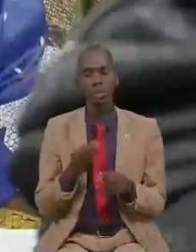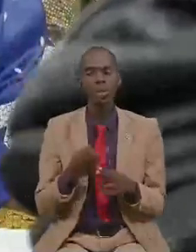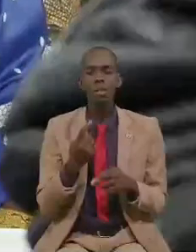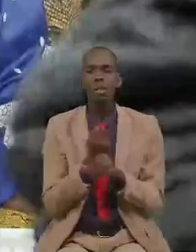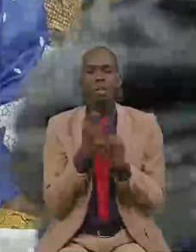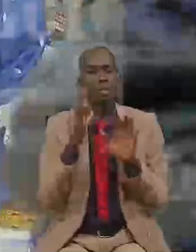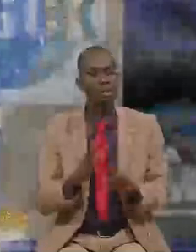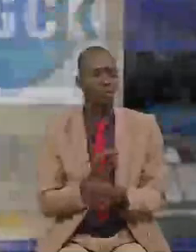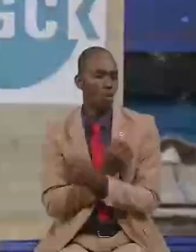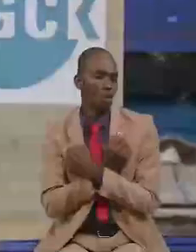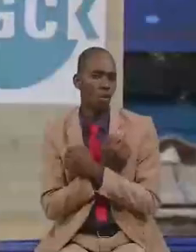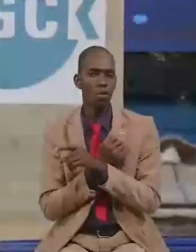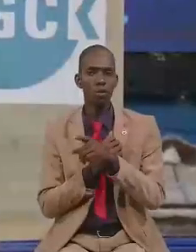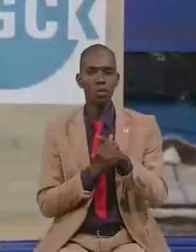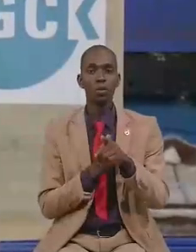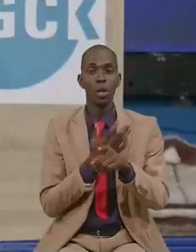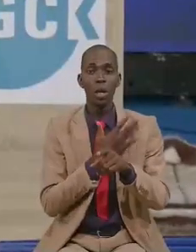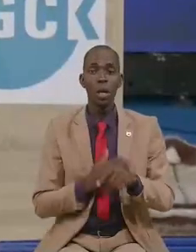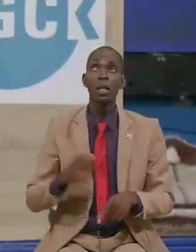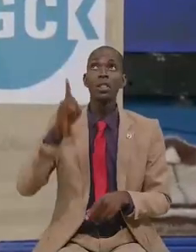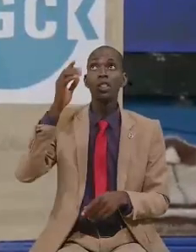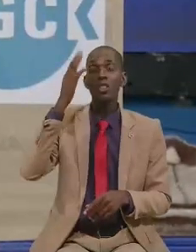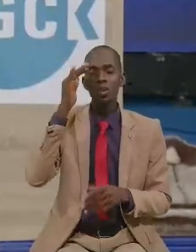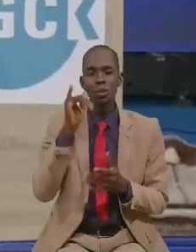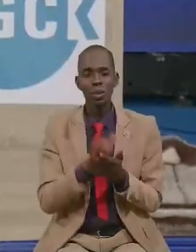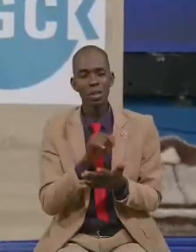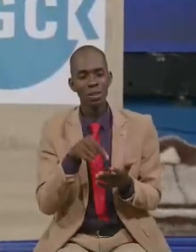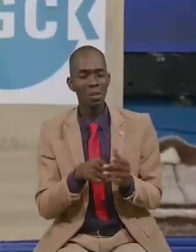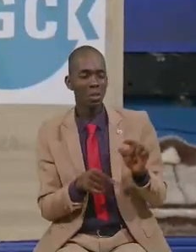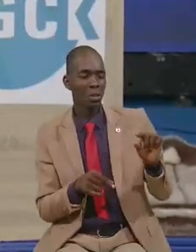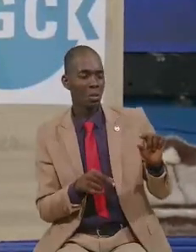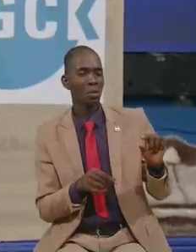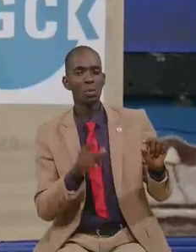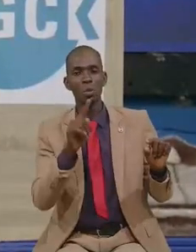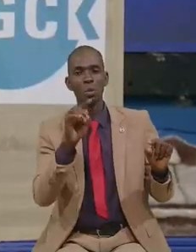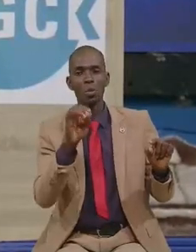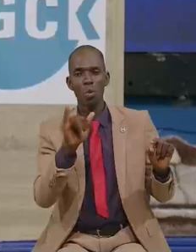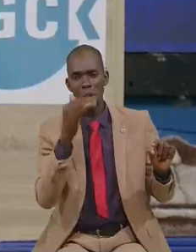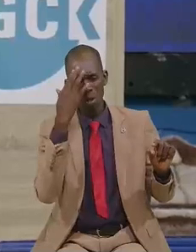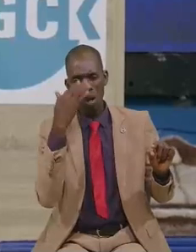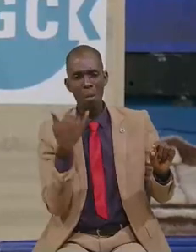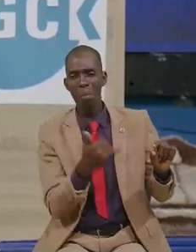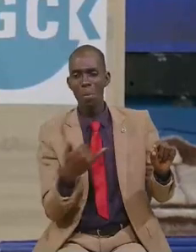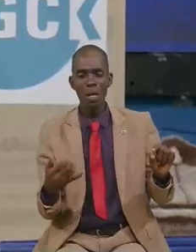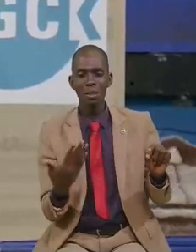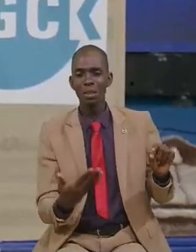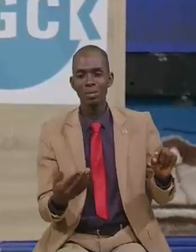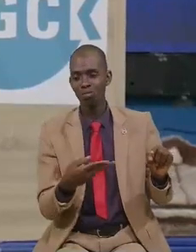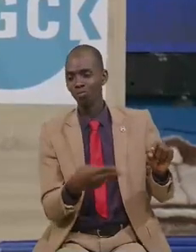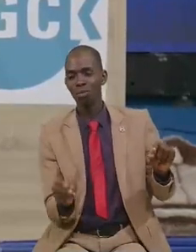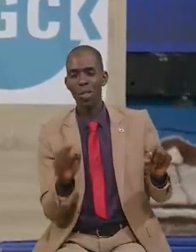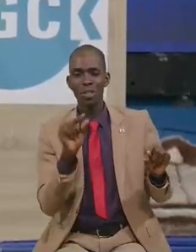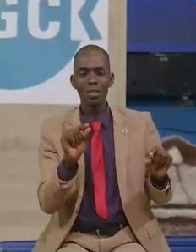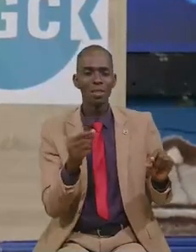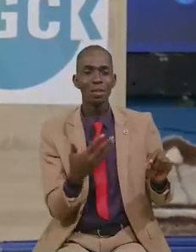il sait que ce petit jouet, tu ne sais pas que c'est un jouet. Ce petit jouet-là va